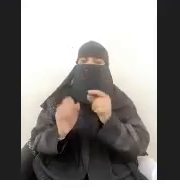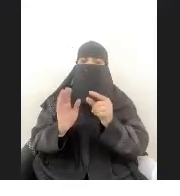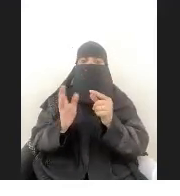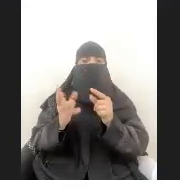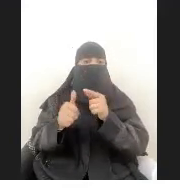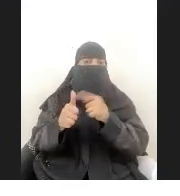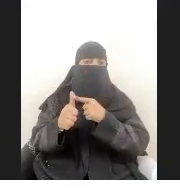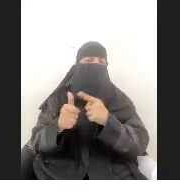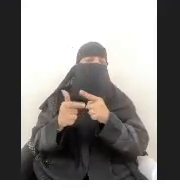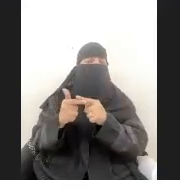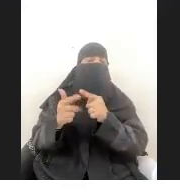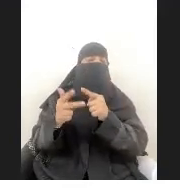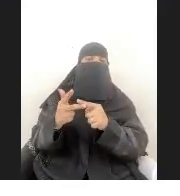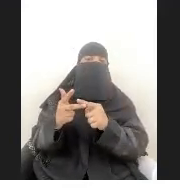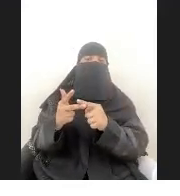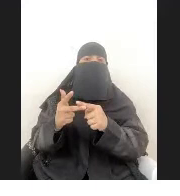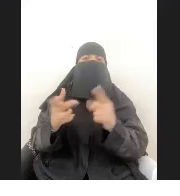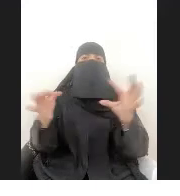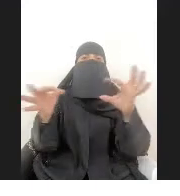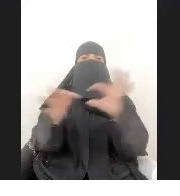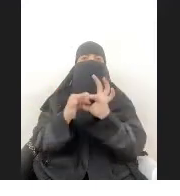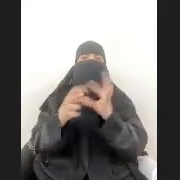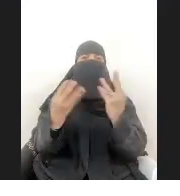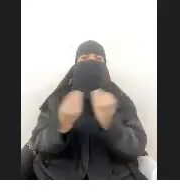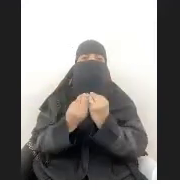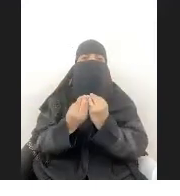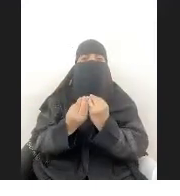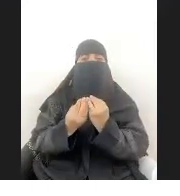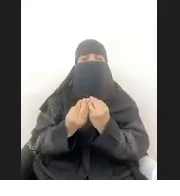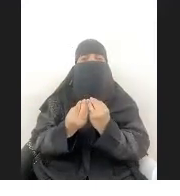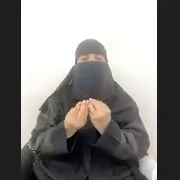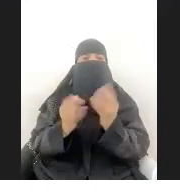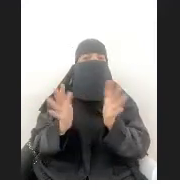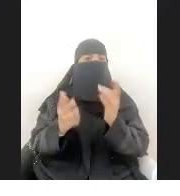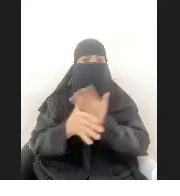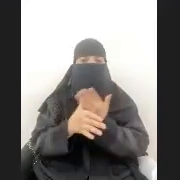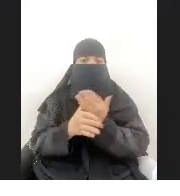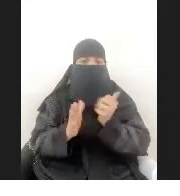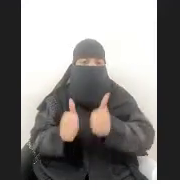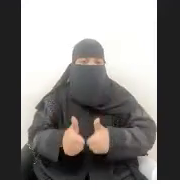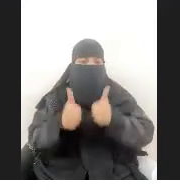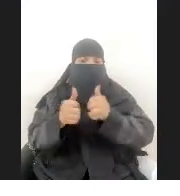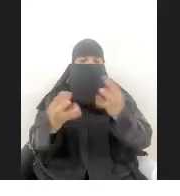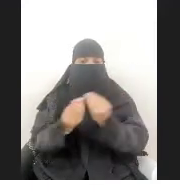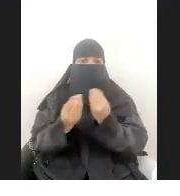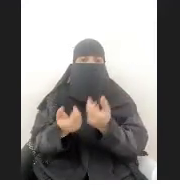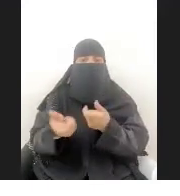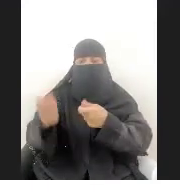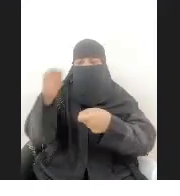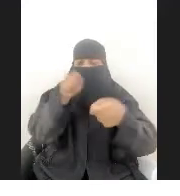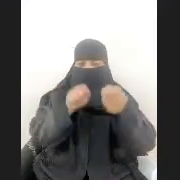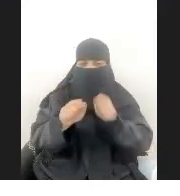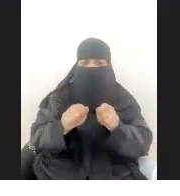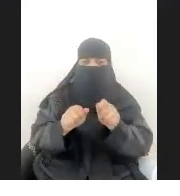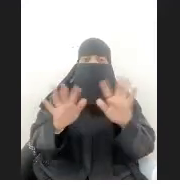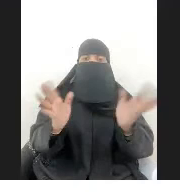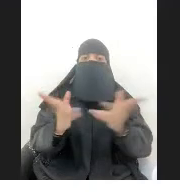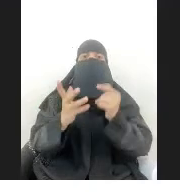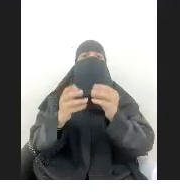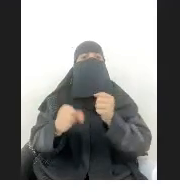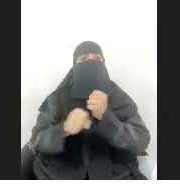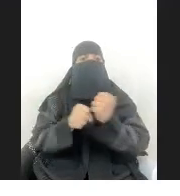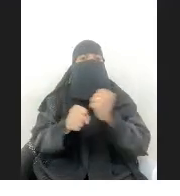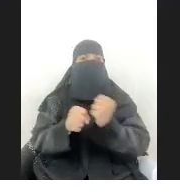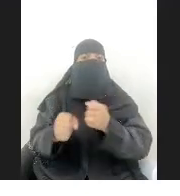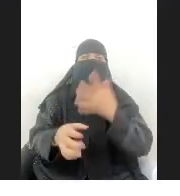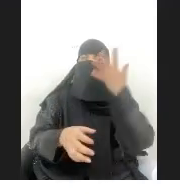سووا like work force عشان تقدروا انكم انتوا تصمموا، انه كل ما استخدمتوا خبراتكم المختلفة